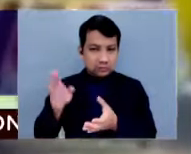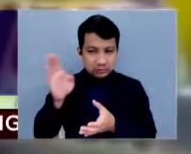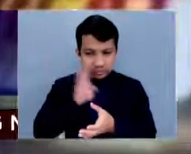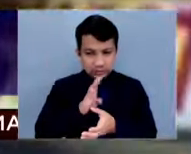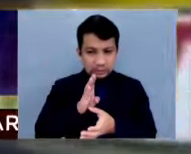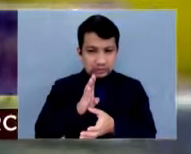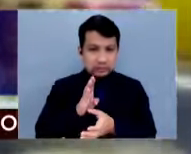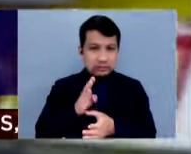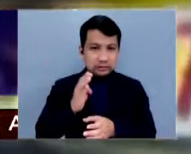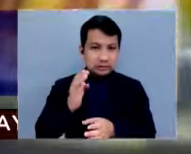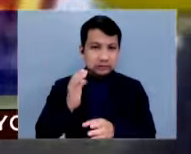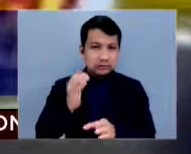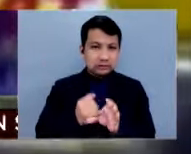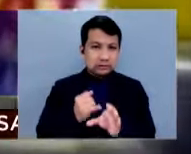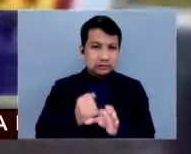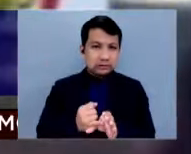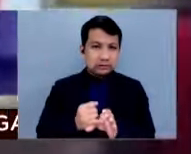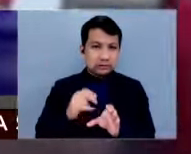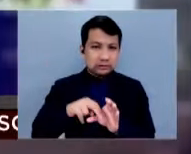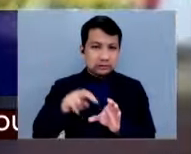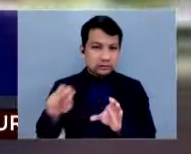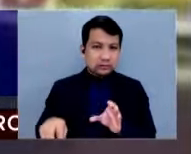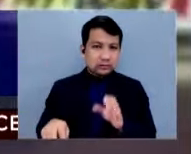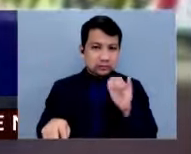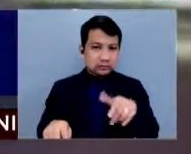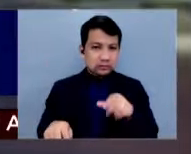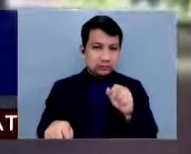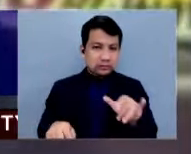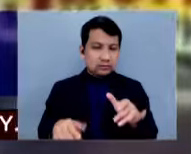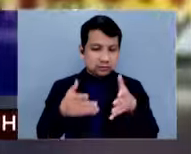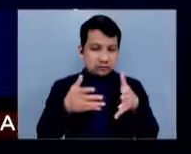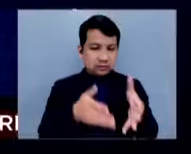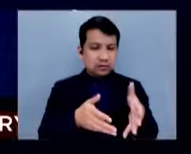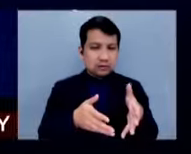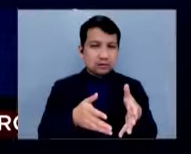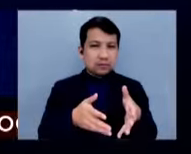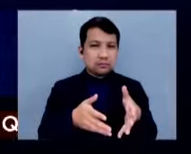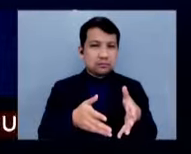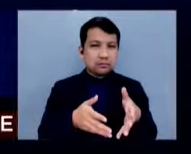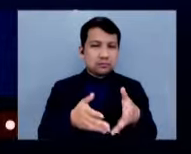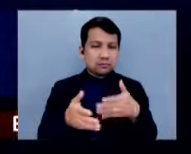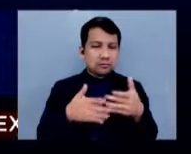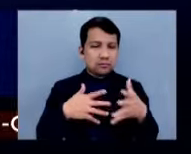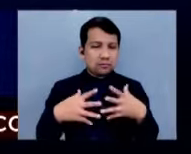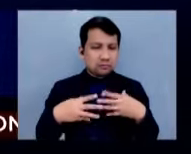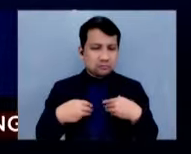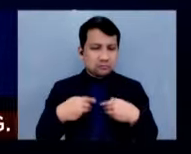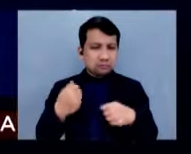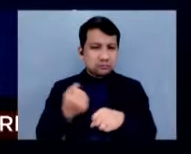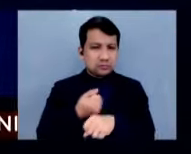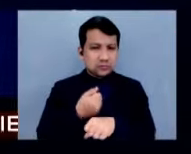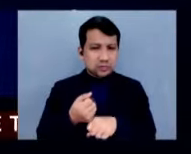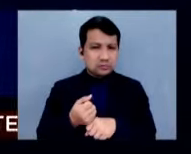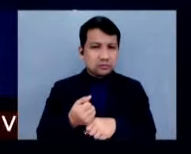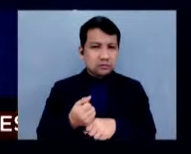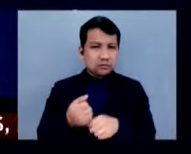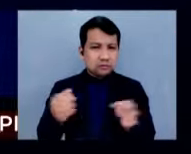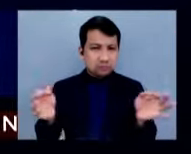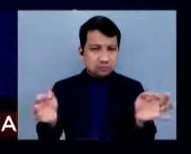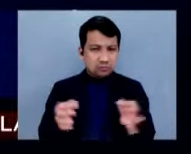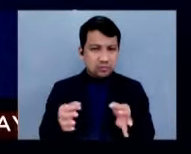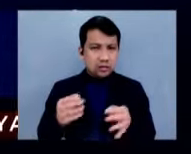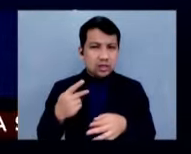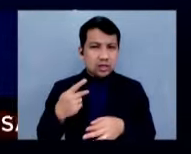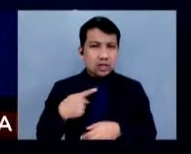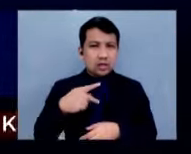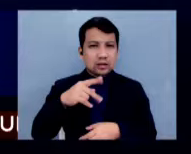na napilitang bumaba si Joy at iwan ang kasama. Bagamat aminadong hirap si Joy na magpapayat dahil sa polycystic